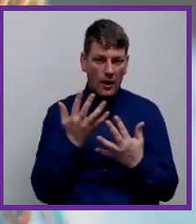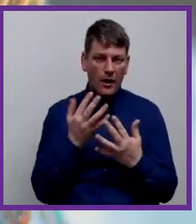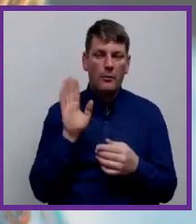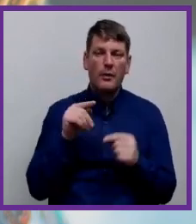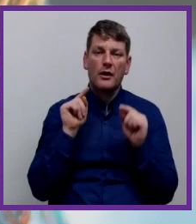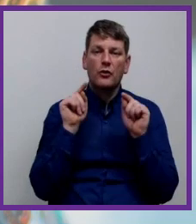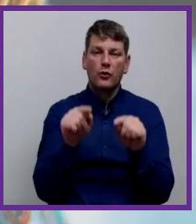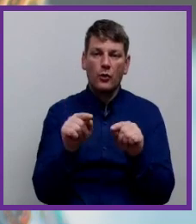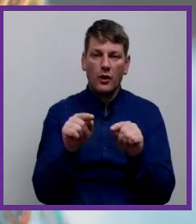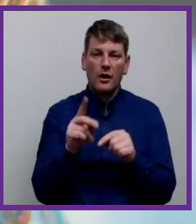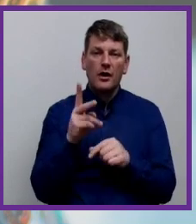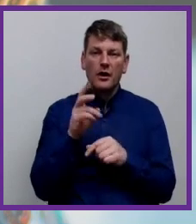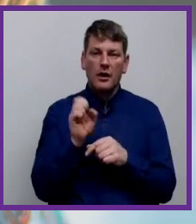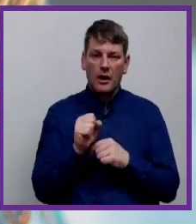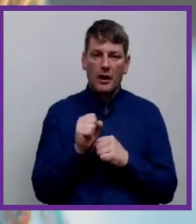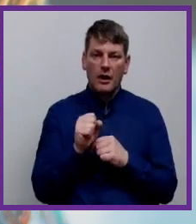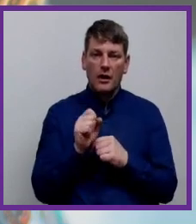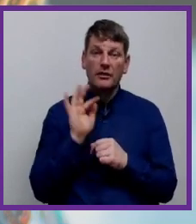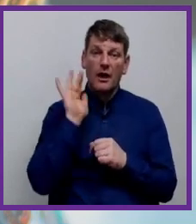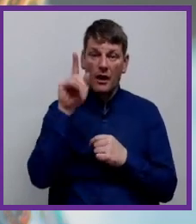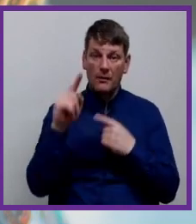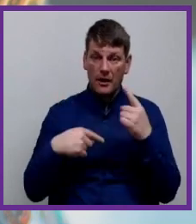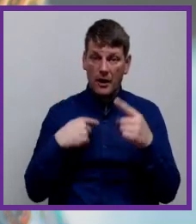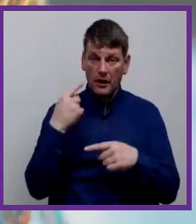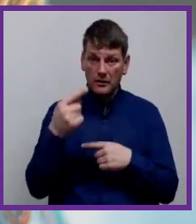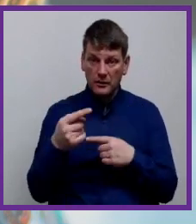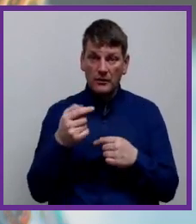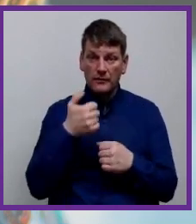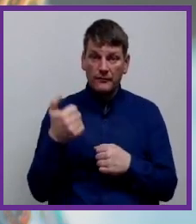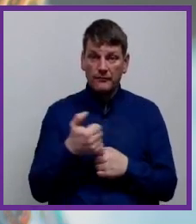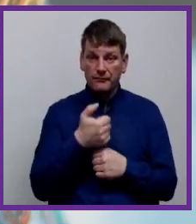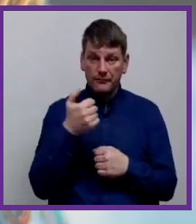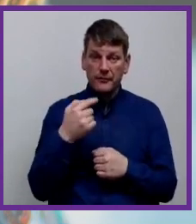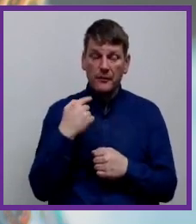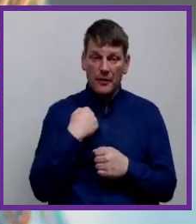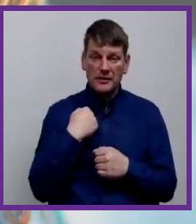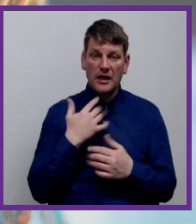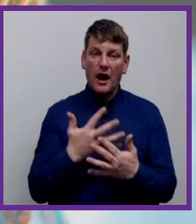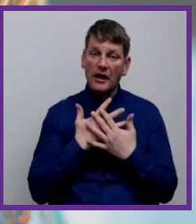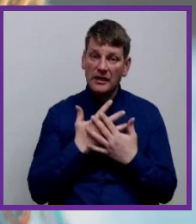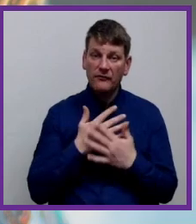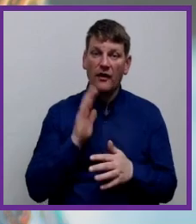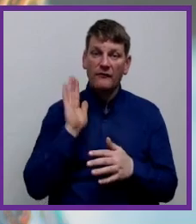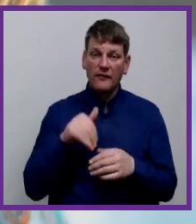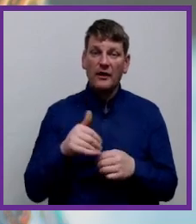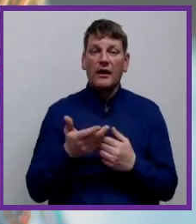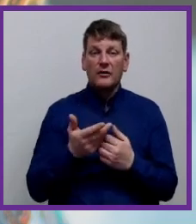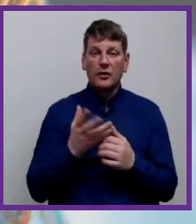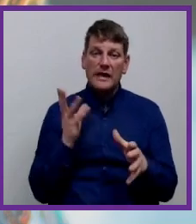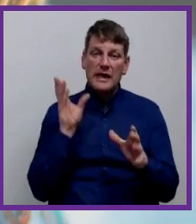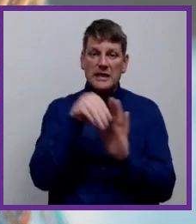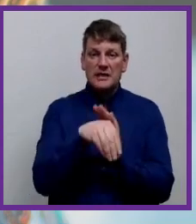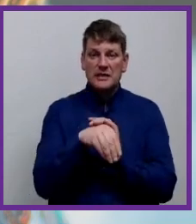to, ka nākamgad mēs daudz intensīvāk varētu nu,